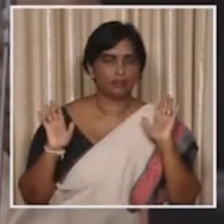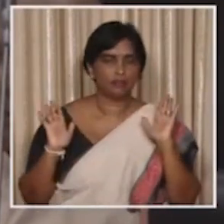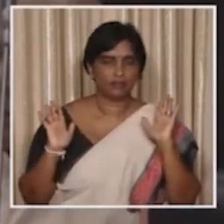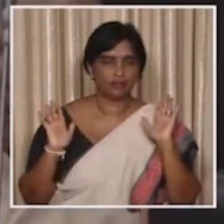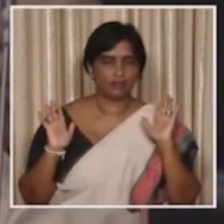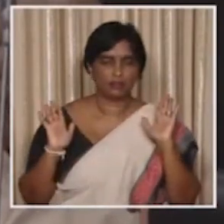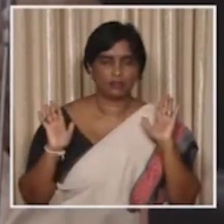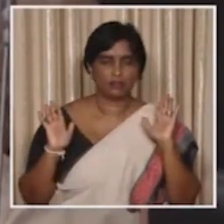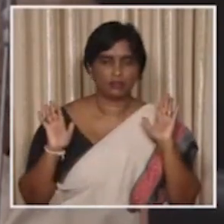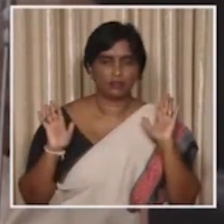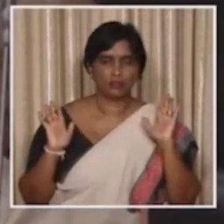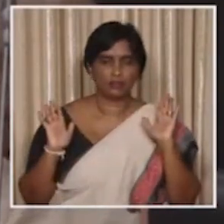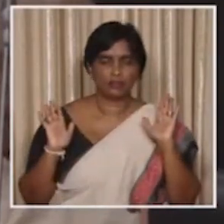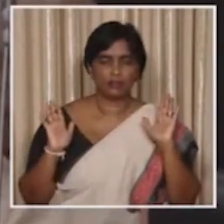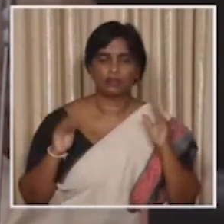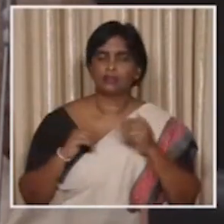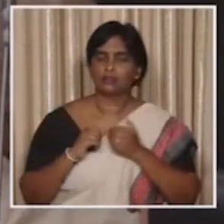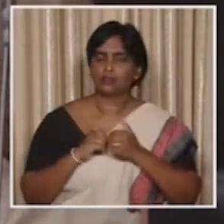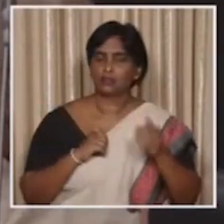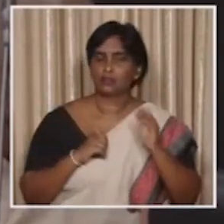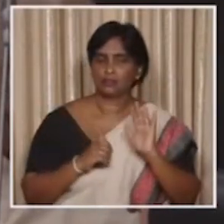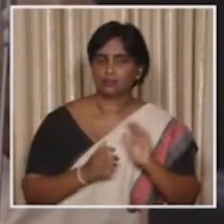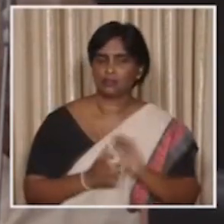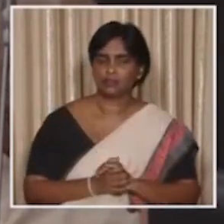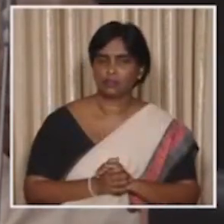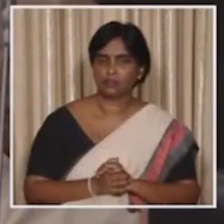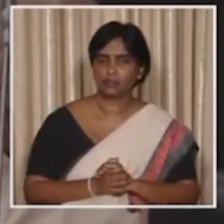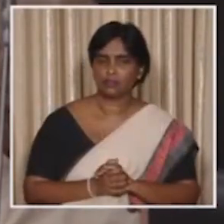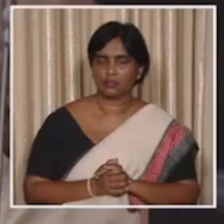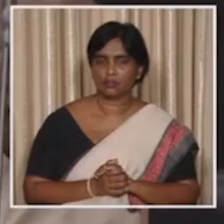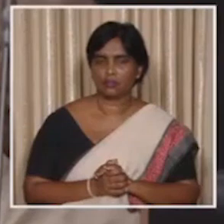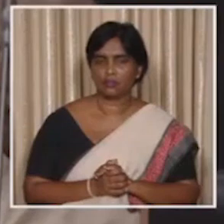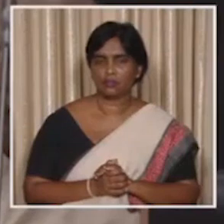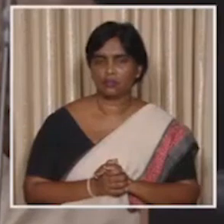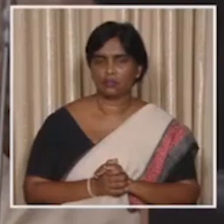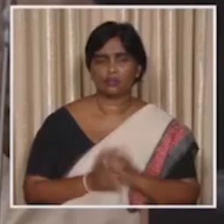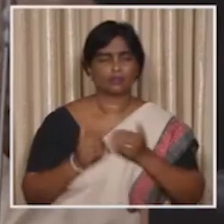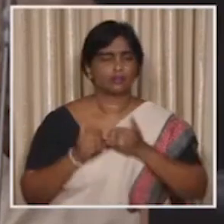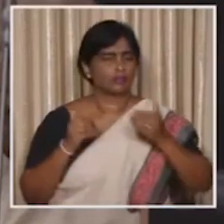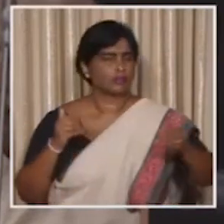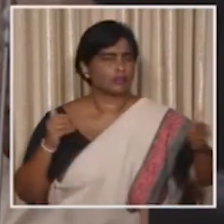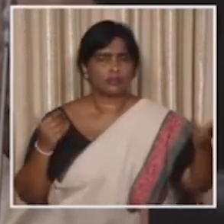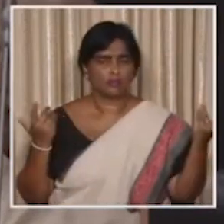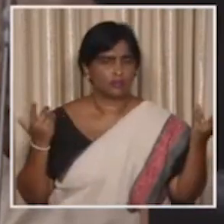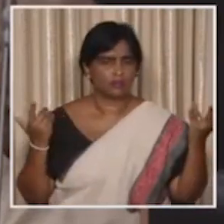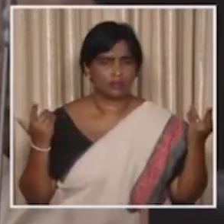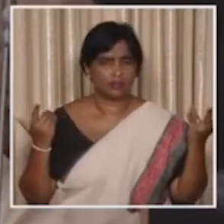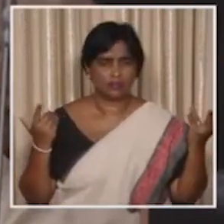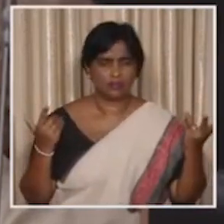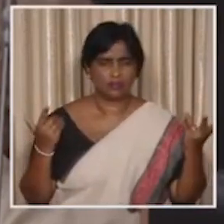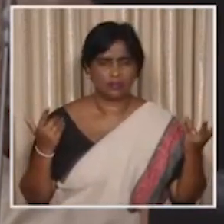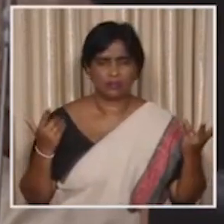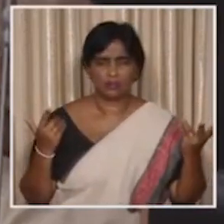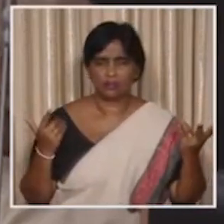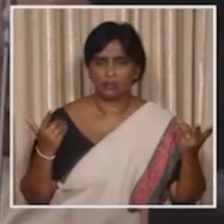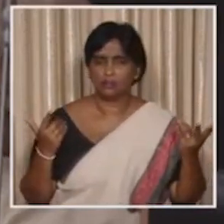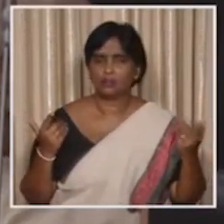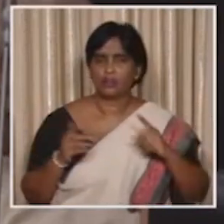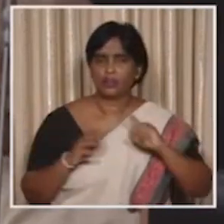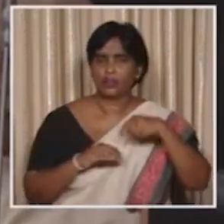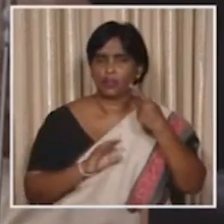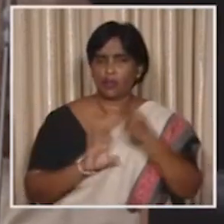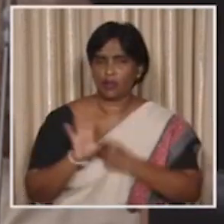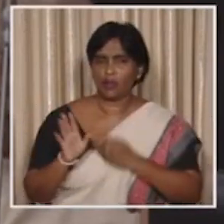දැන් නීති ගණනාවක් එවන්න තියෙන එන අවුරුද්දට. තවත් කල්යන්න බෑ. මැතිවර දැන් එන